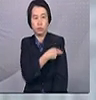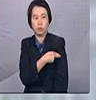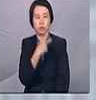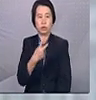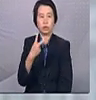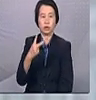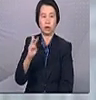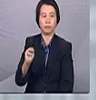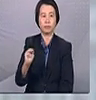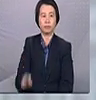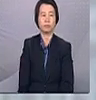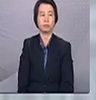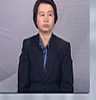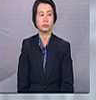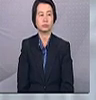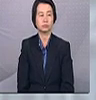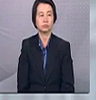Kesihatan.